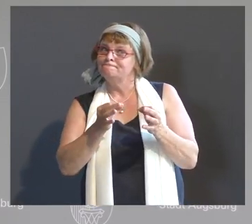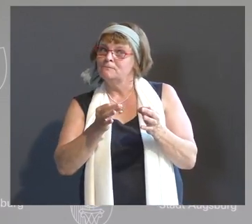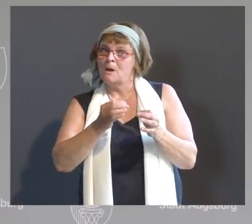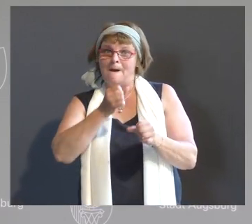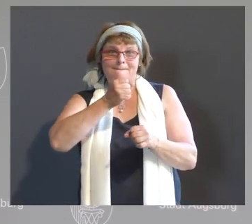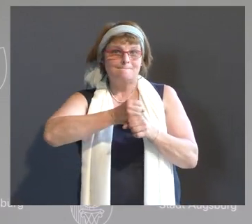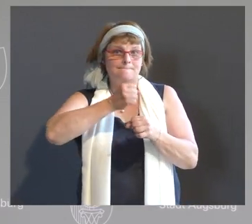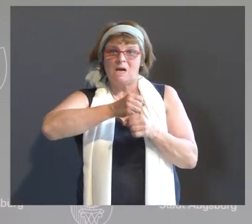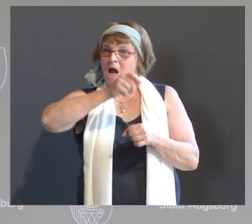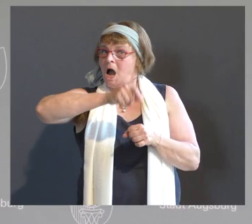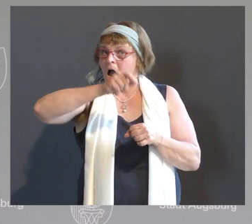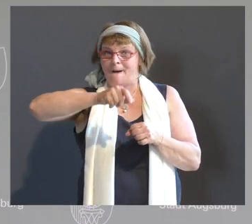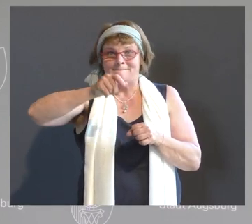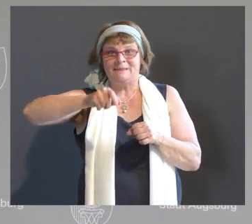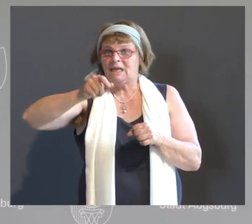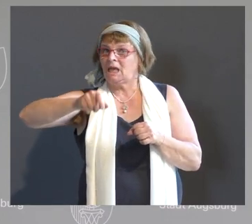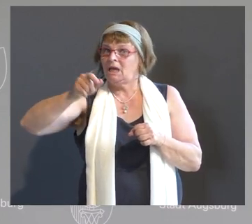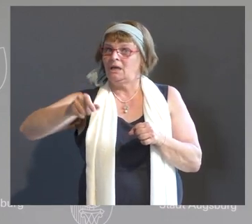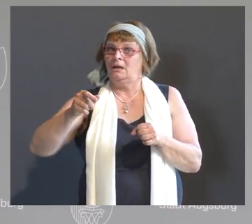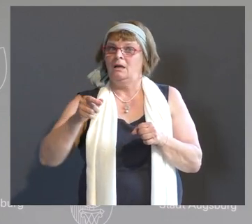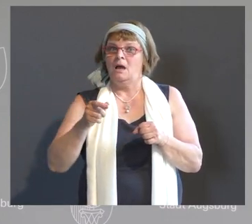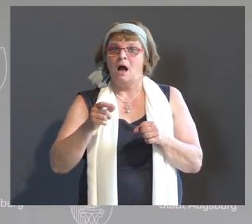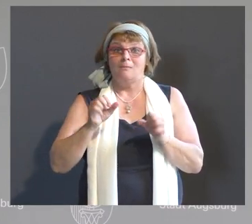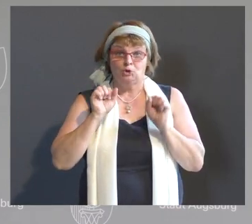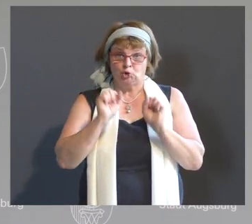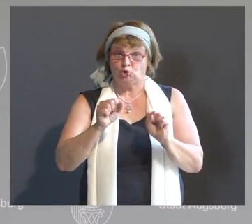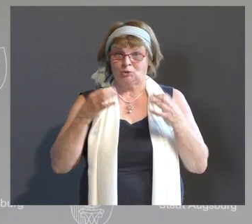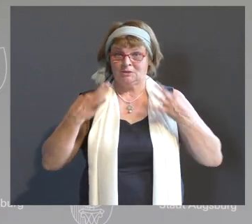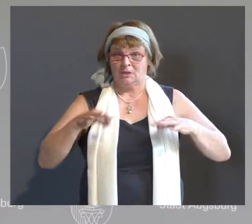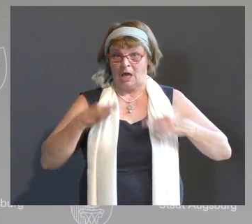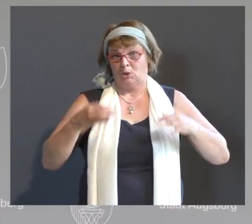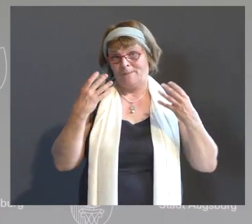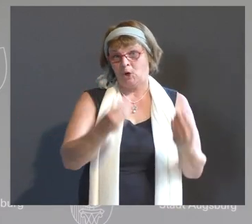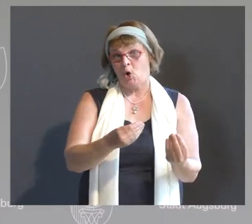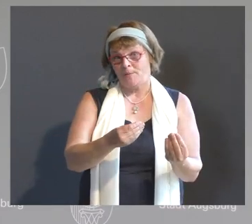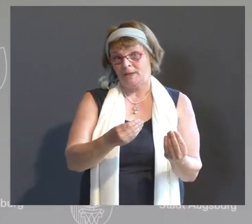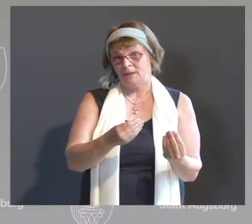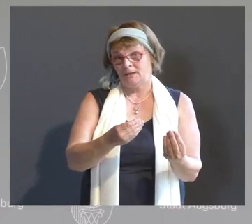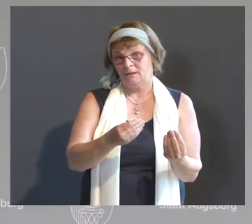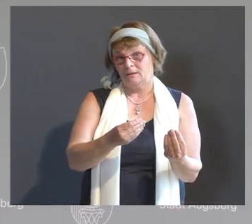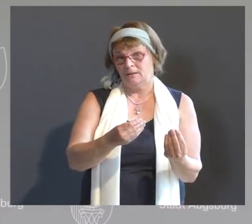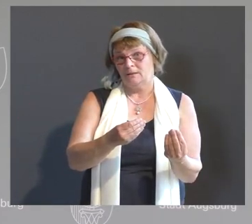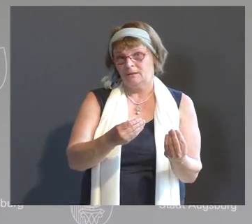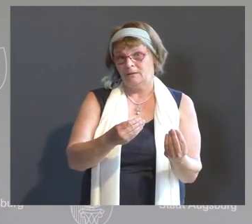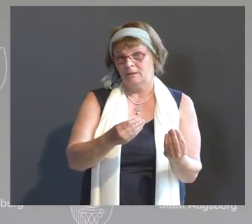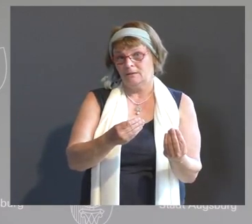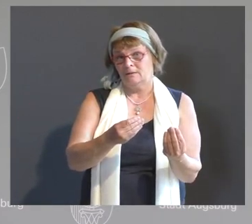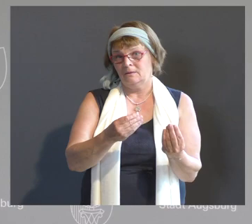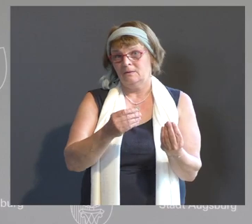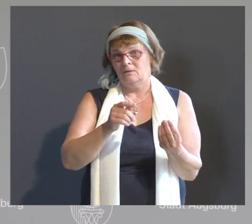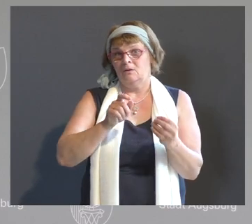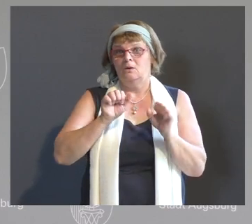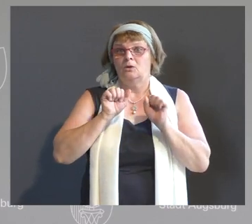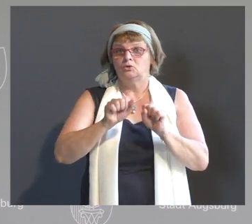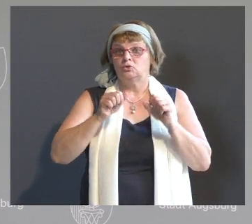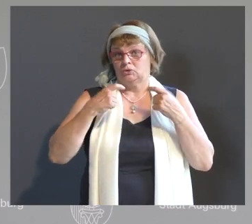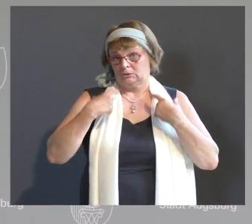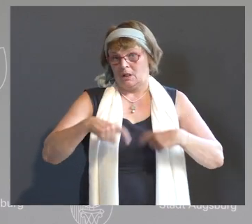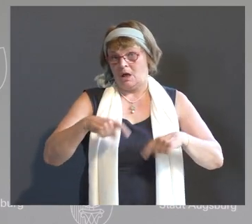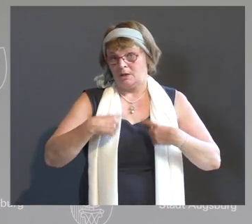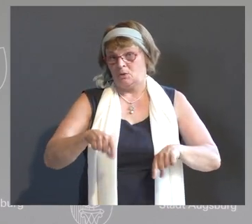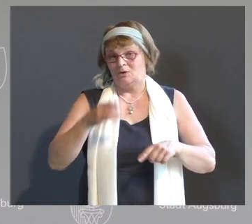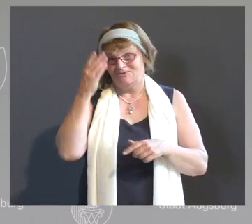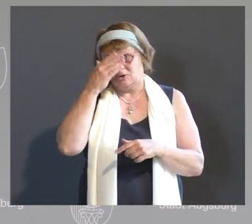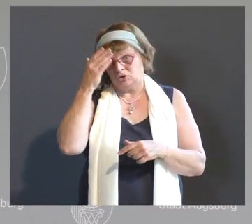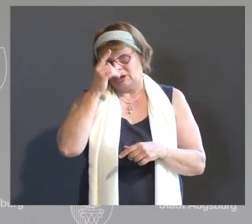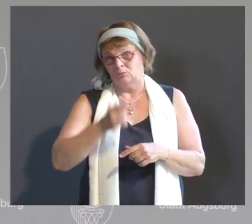Beamten entsprechend ausstatten lassen. Das haben definitiv die Personen am Herkulesbrunnen mitbekommen müssen. Sie müssen sich das so vorstellen,